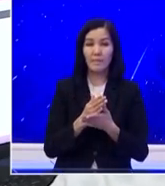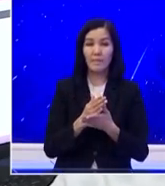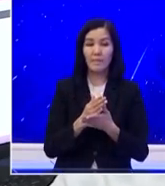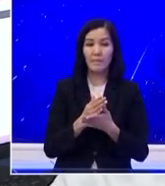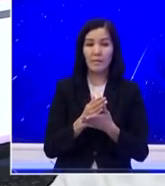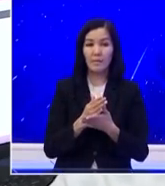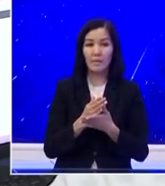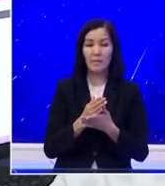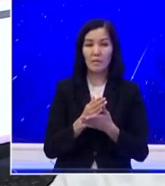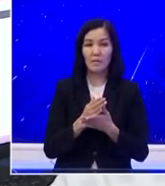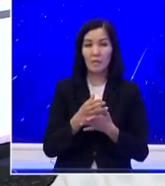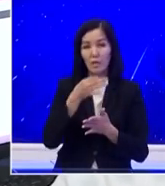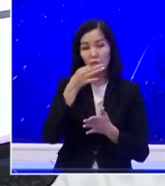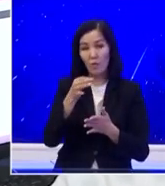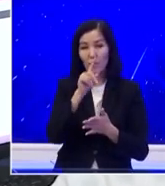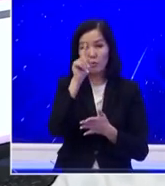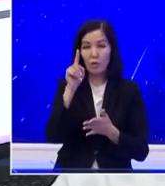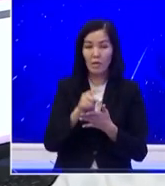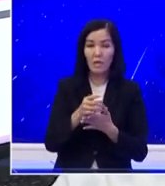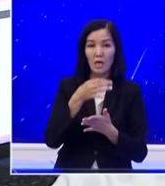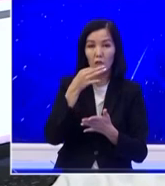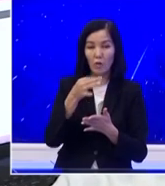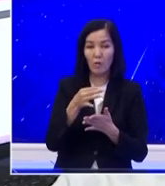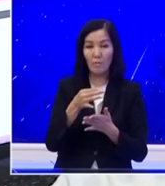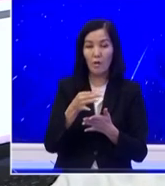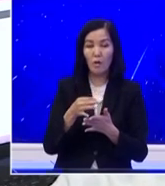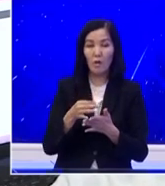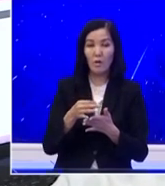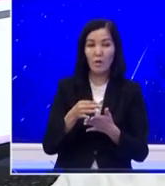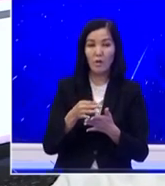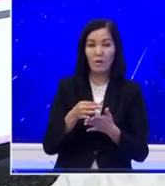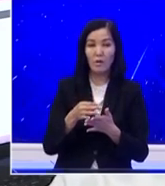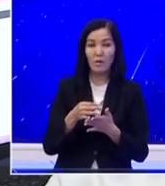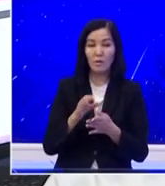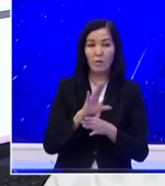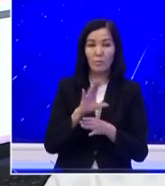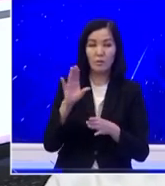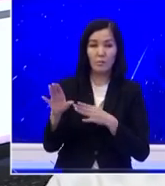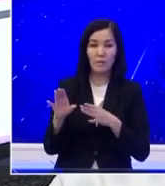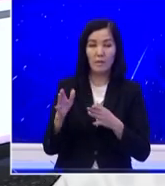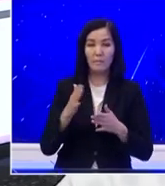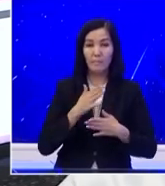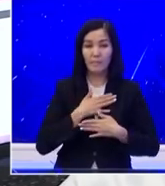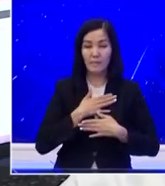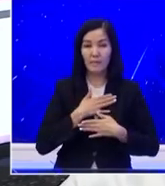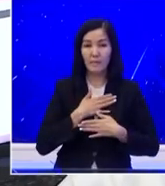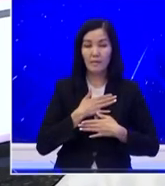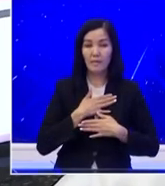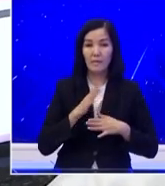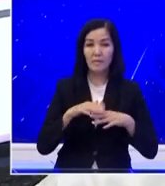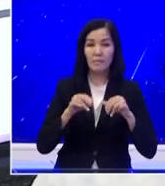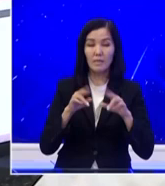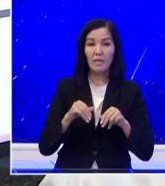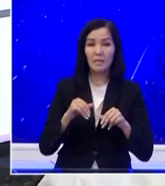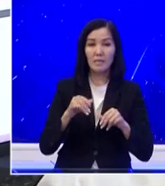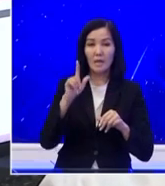жаңағы жалобтарды, түрлі сұрақтарды облыске жібереді. Яғни бізге біздің мамандар, жаңағы